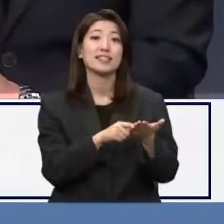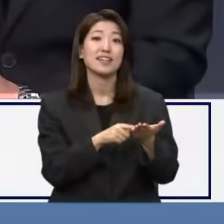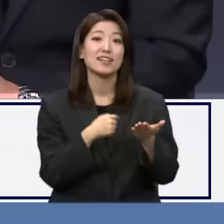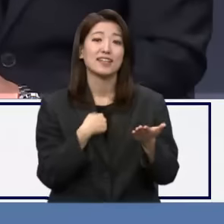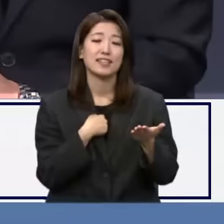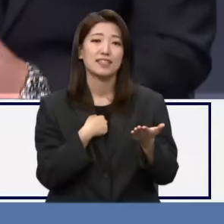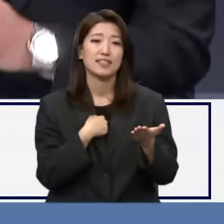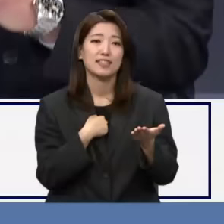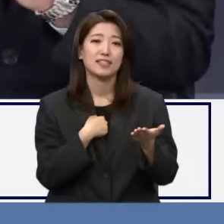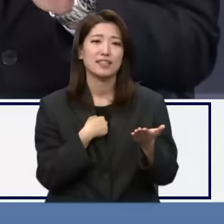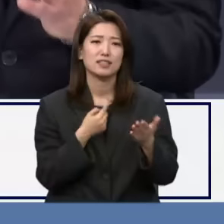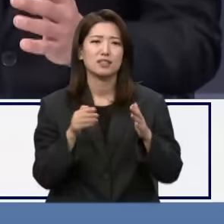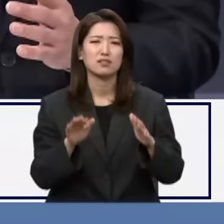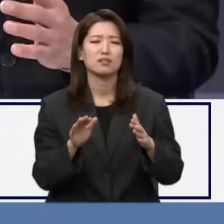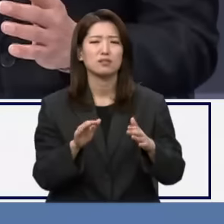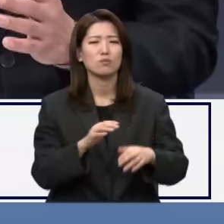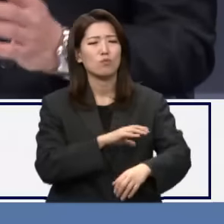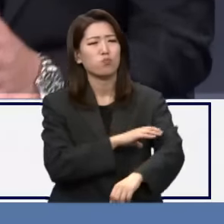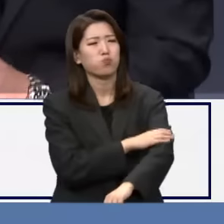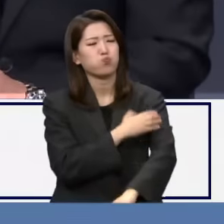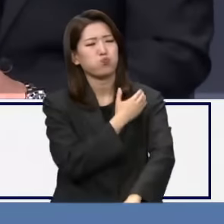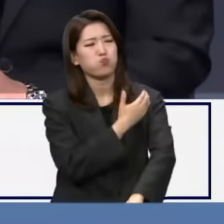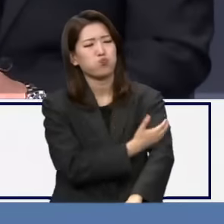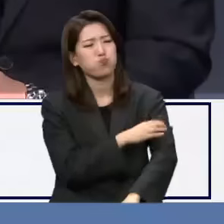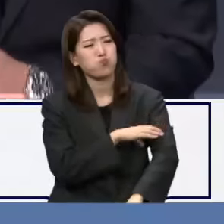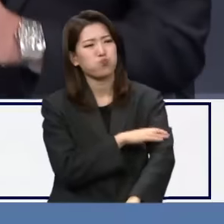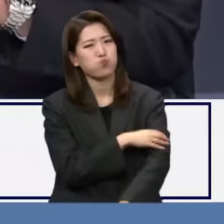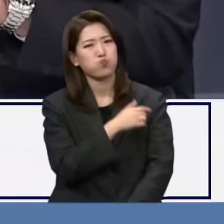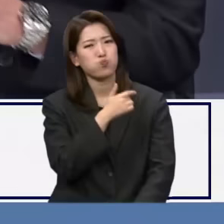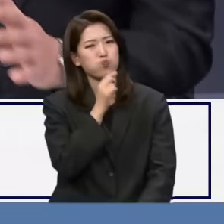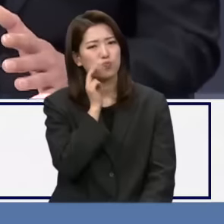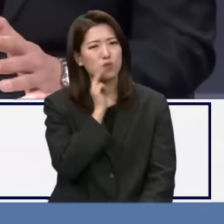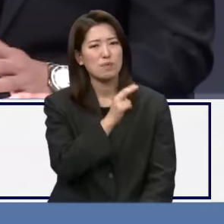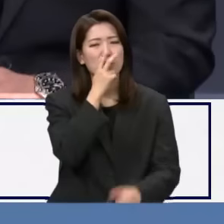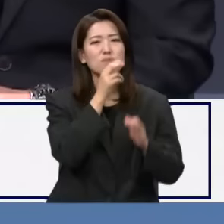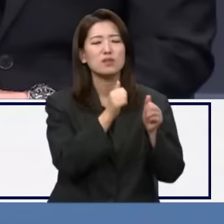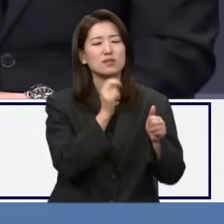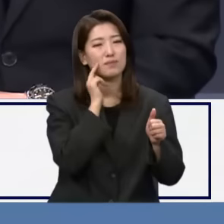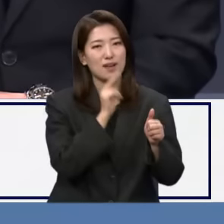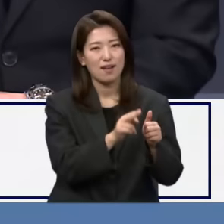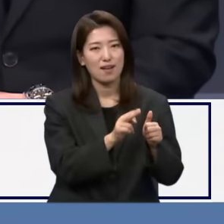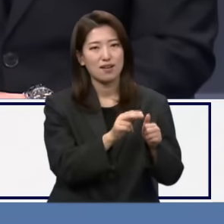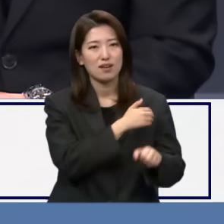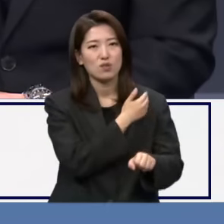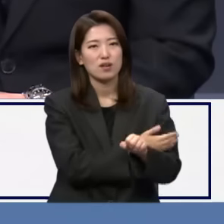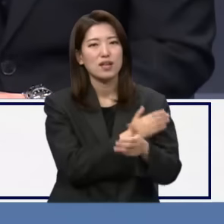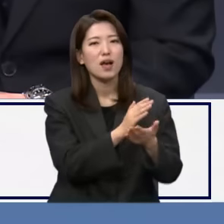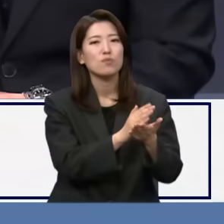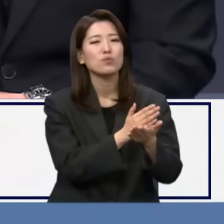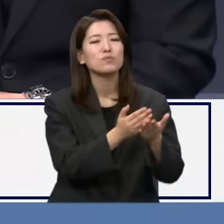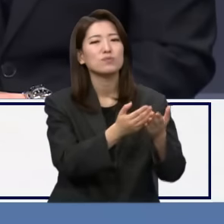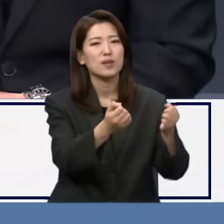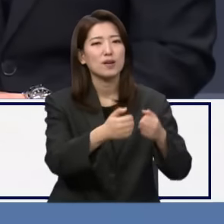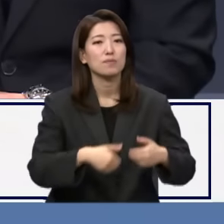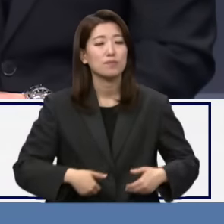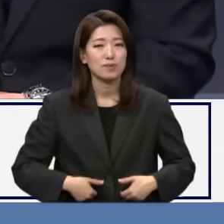현재 권력이 너무 집중돼 있는 검찰을 좀 분산을 하자네 대범죄